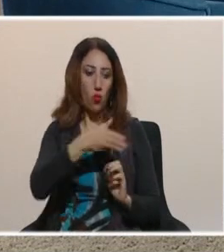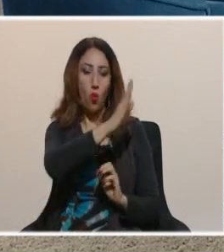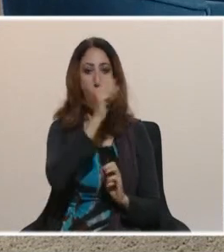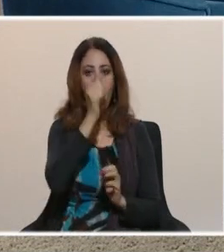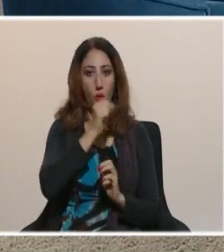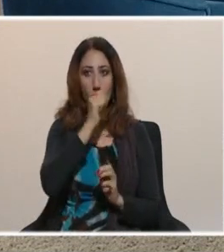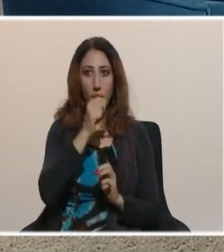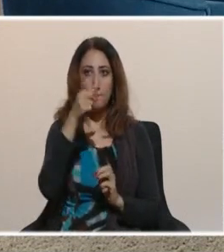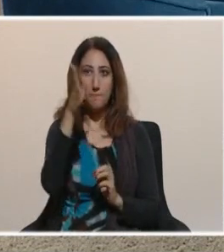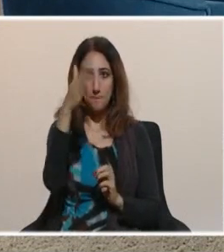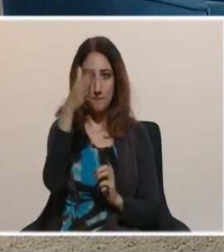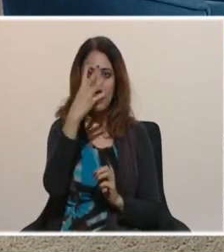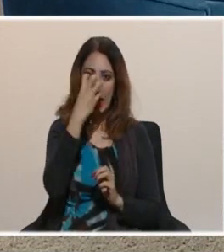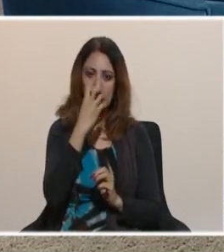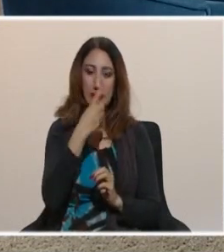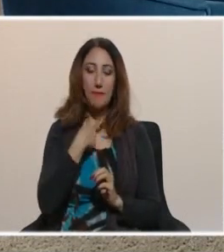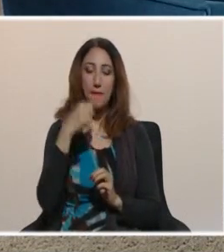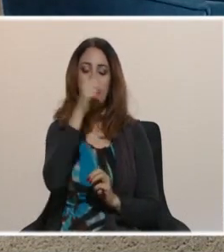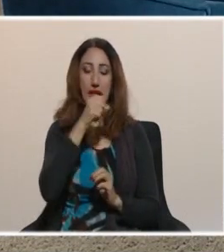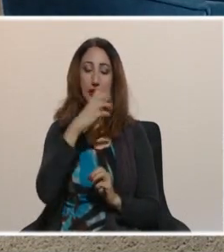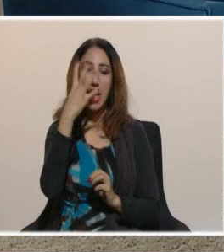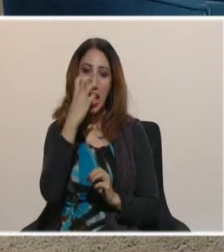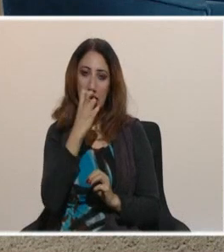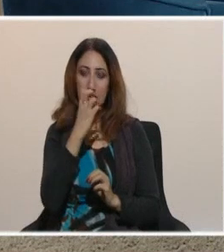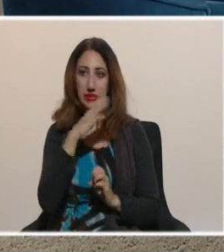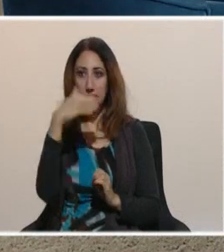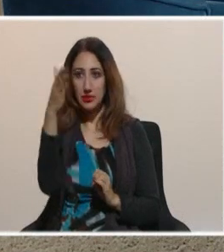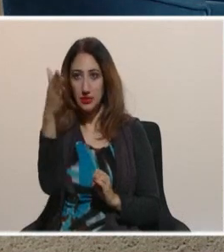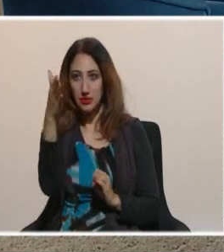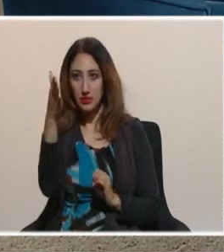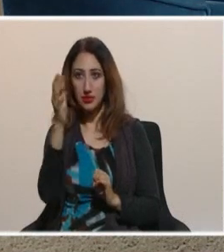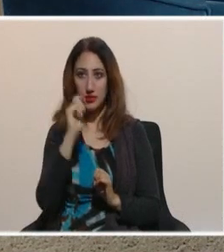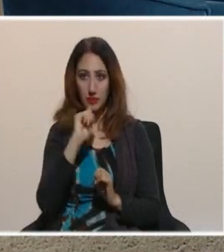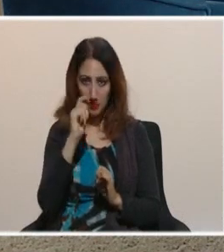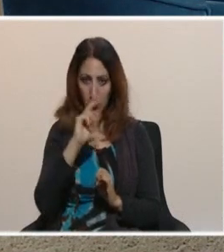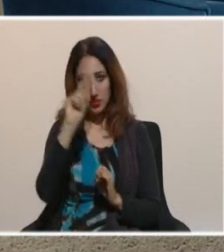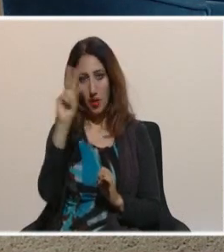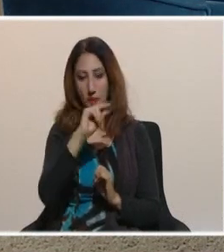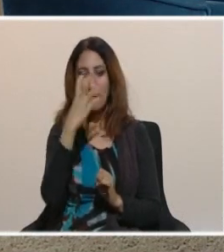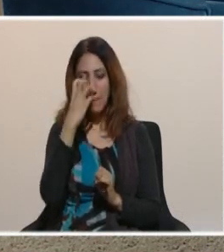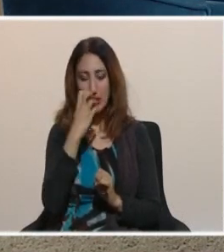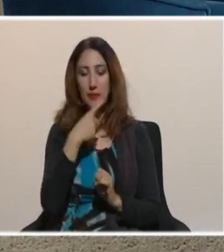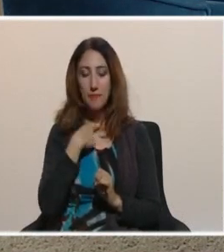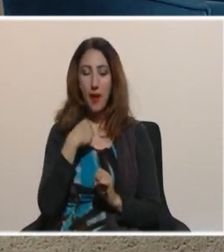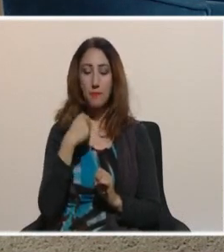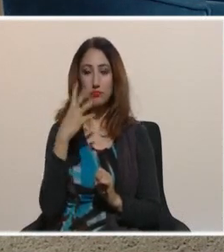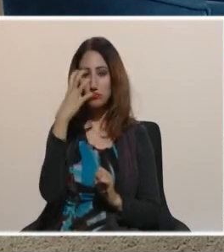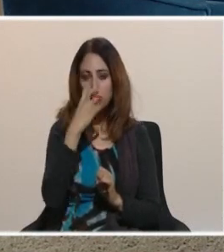مودي حزين. انت مودك حزين؟ اه. وانت؟ نفسي برضو الكلام برضو. الدراما